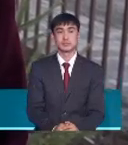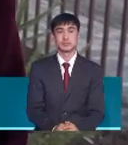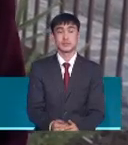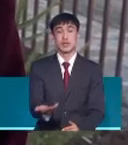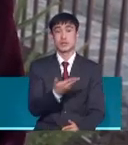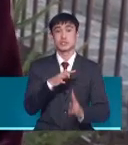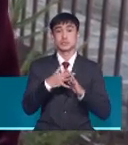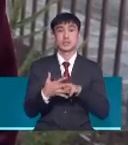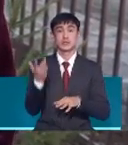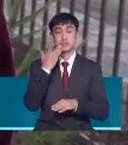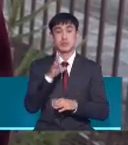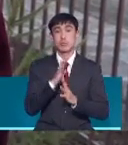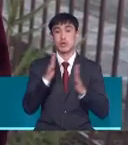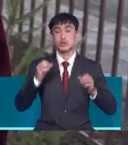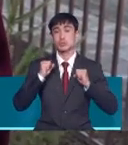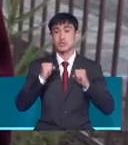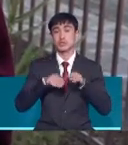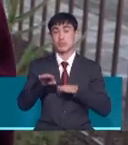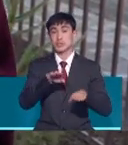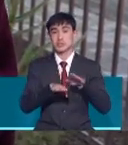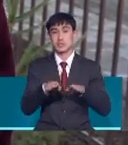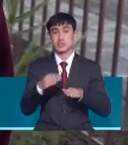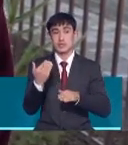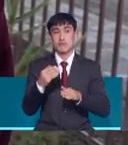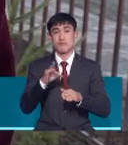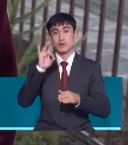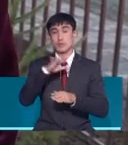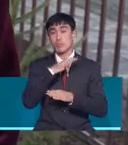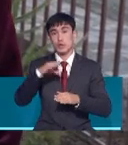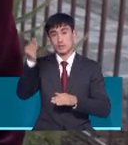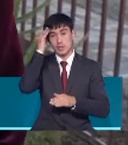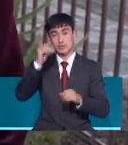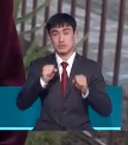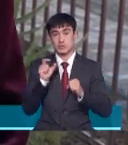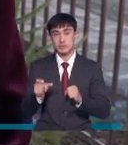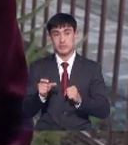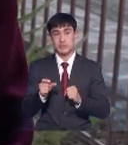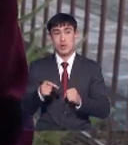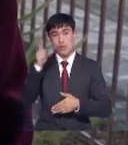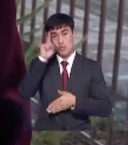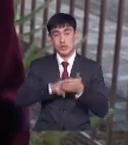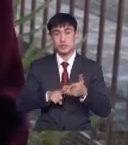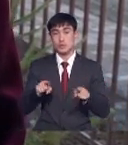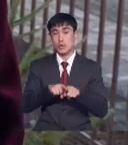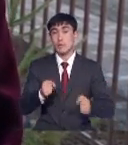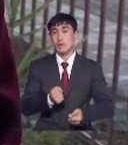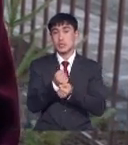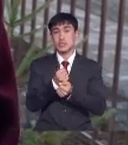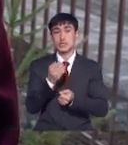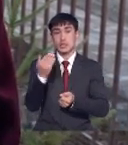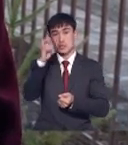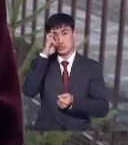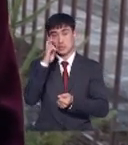В нашем селе всегда был большой спортивный потенциал, и из него вышло немало талантливых спортсменов. Я уверена, что с такой поддержкой со